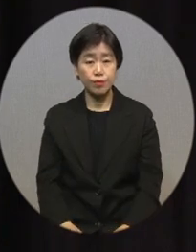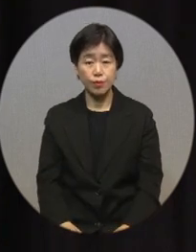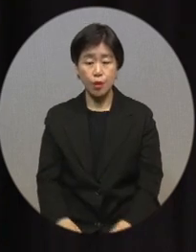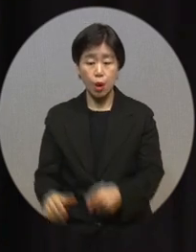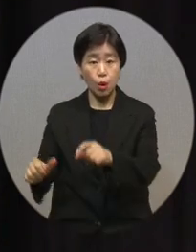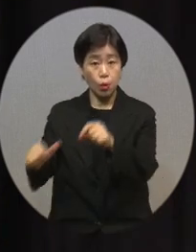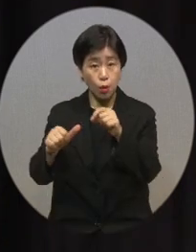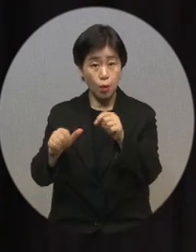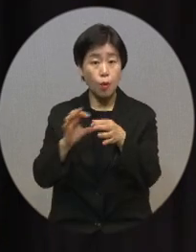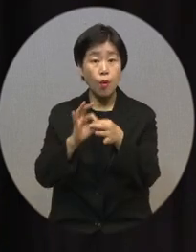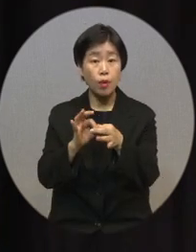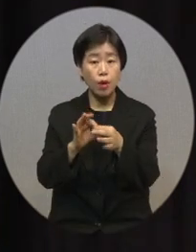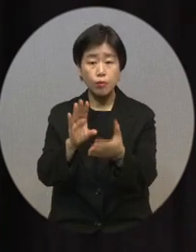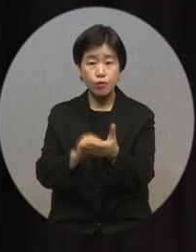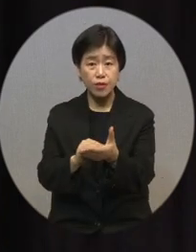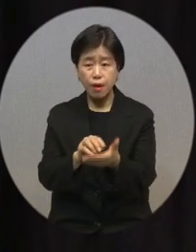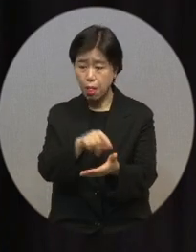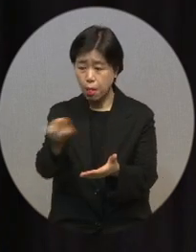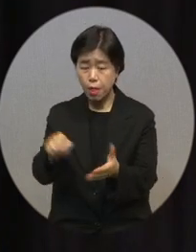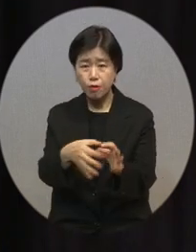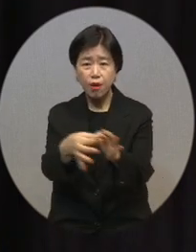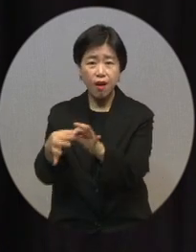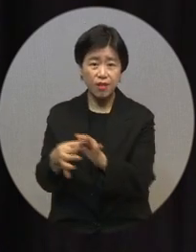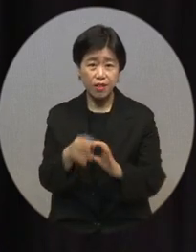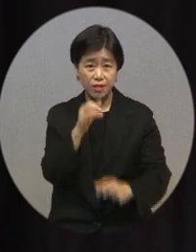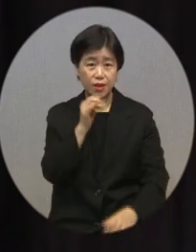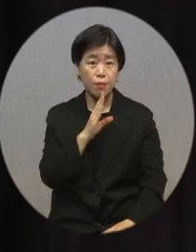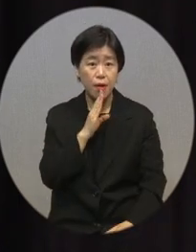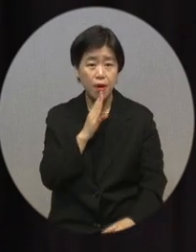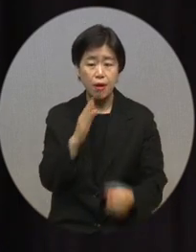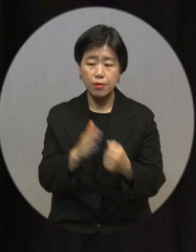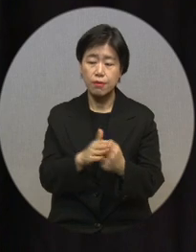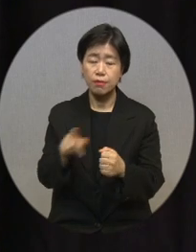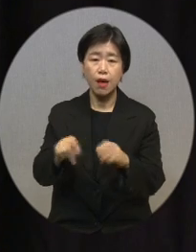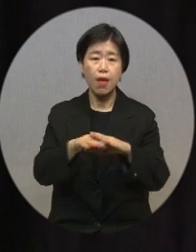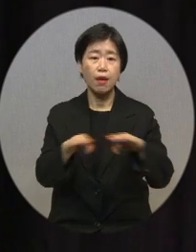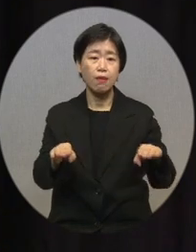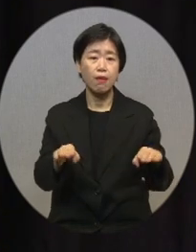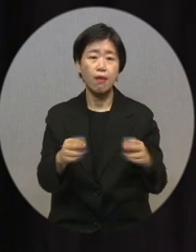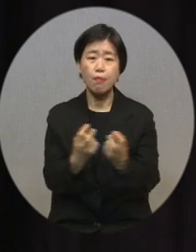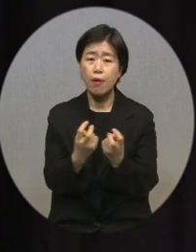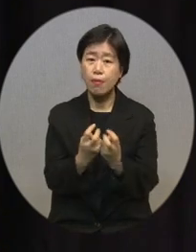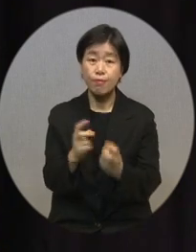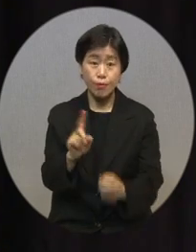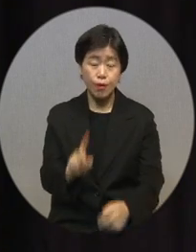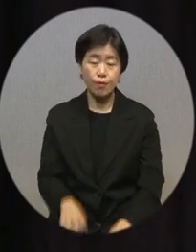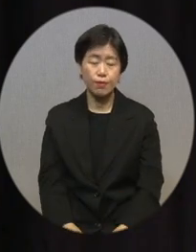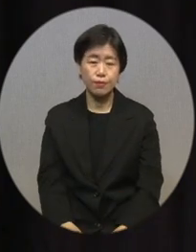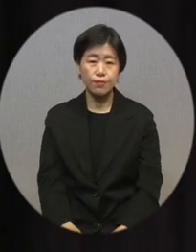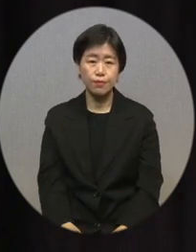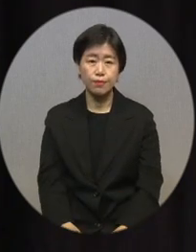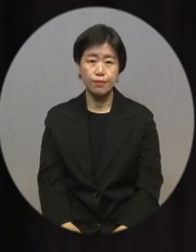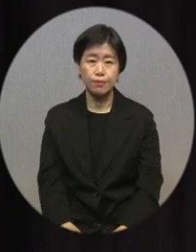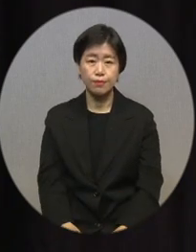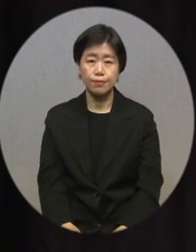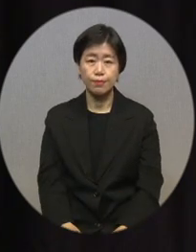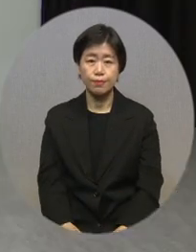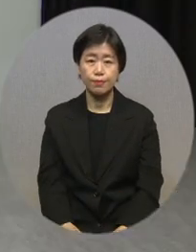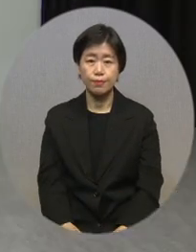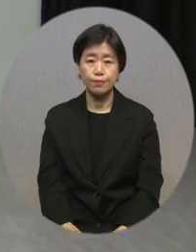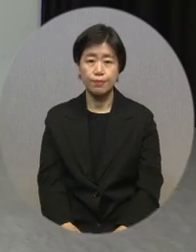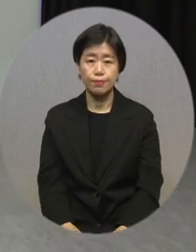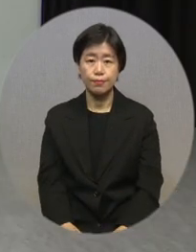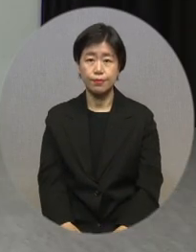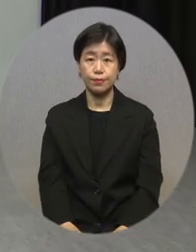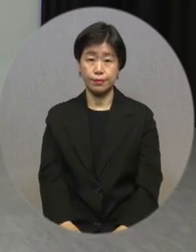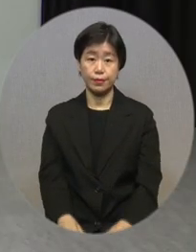또 문제가 연결이 될 테니까. 네, 네. 어떤 또 대책이라든지 방안이 가지고 계십니까? 전망은 어떻고 앞으로?